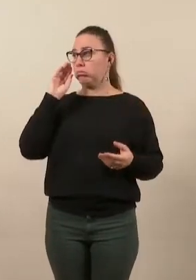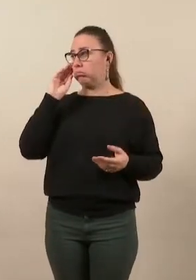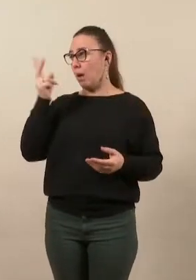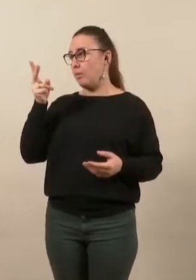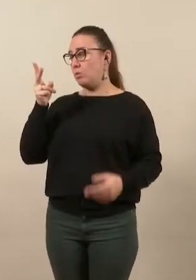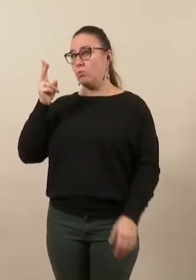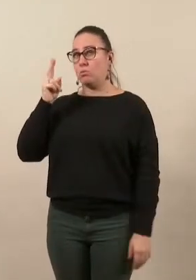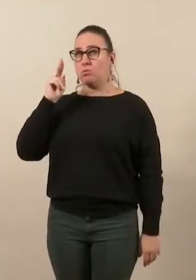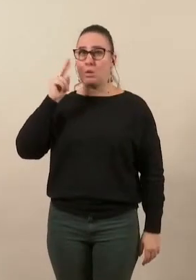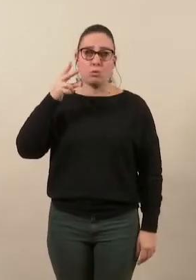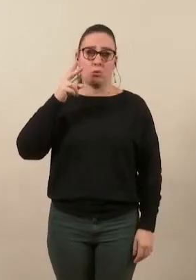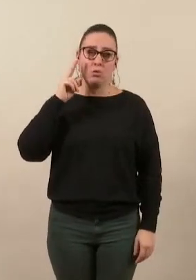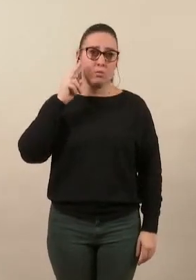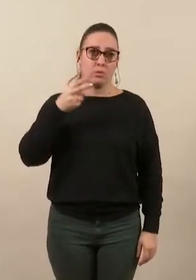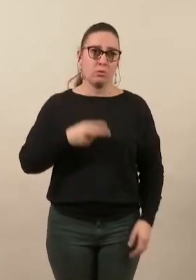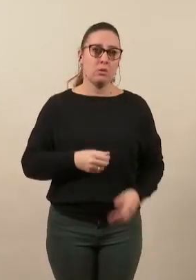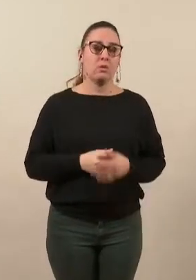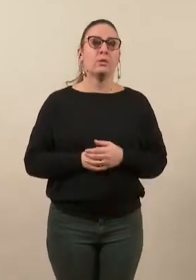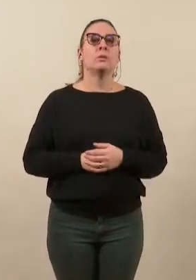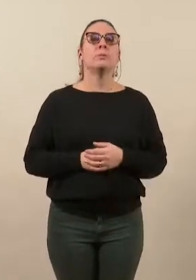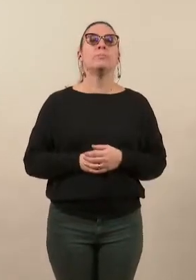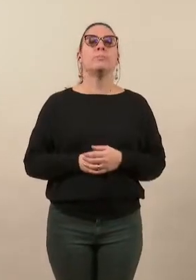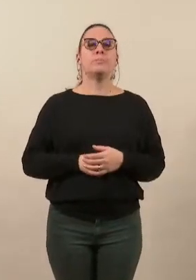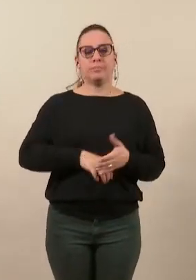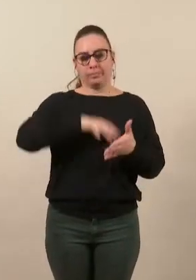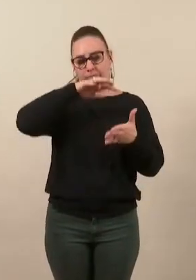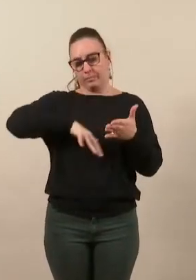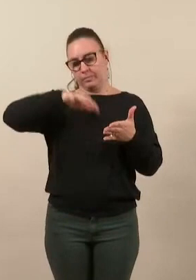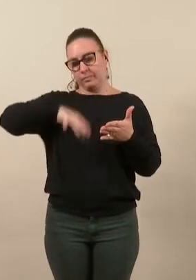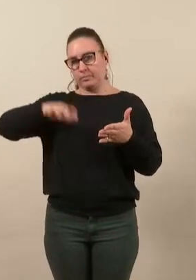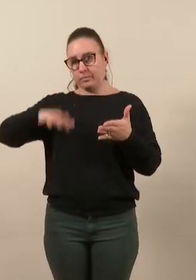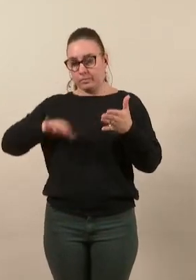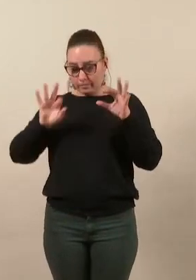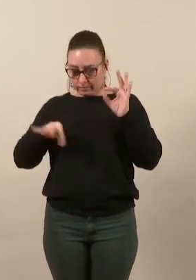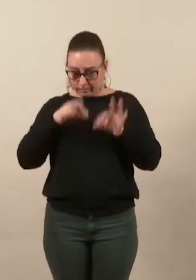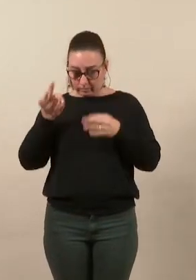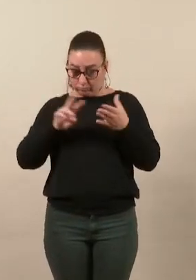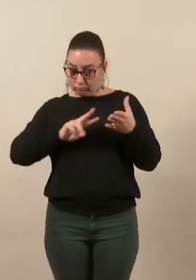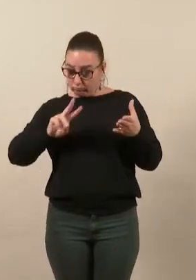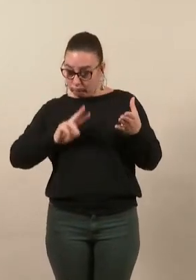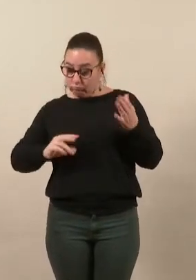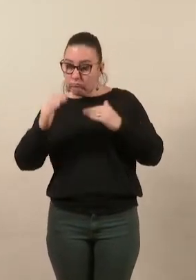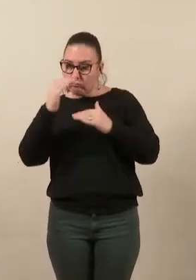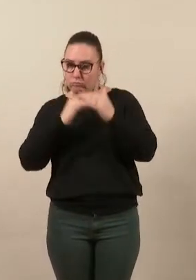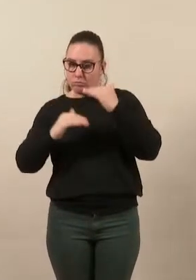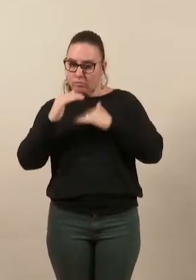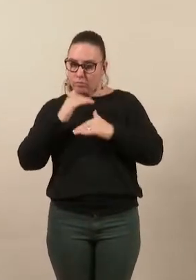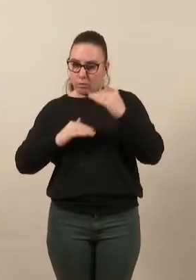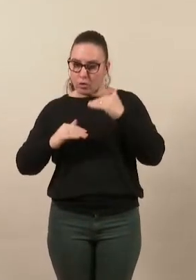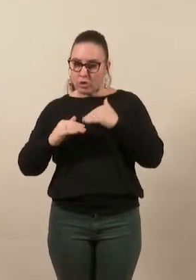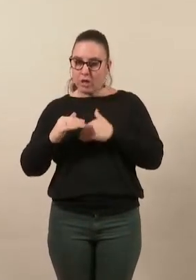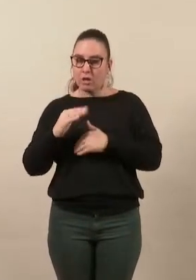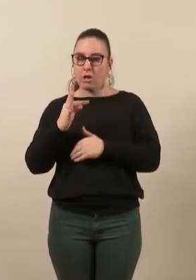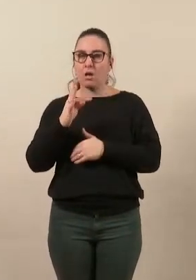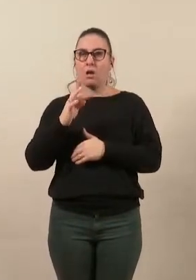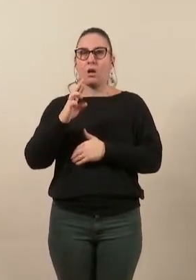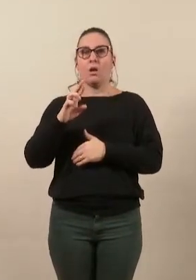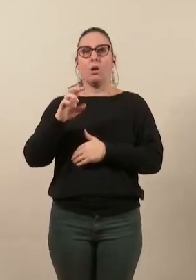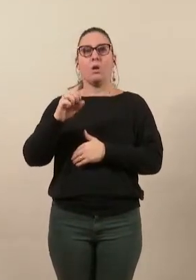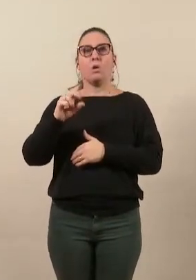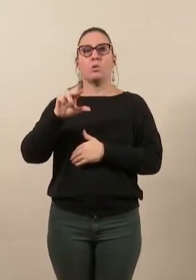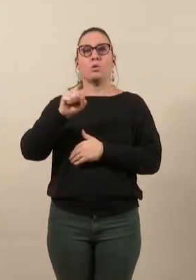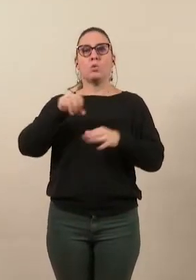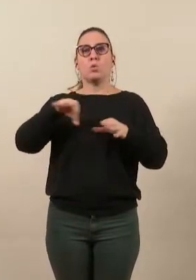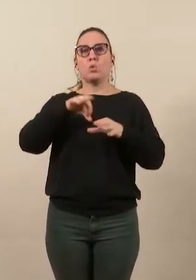habitués. Dans ce rapport, donc, je découvre le projet Trousser, qui consiste à fournir aux